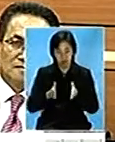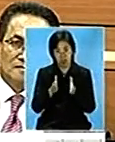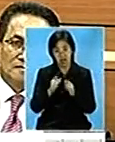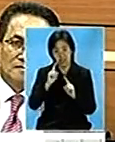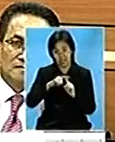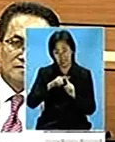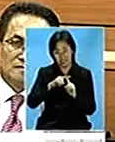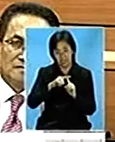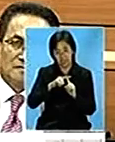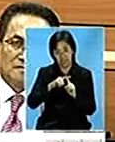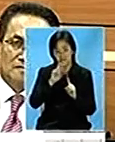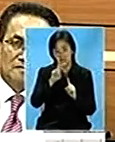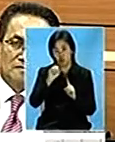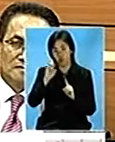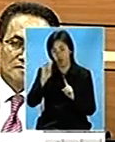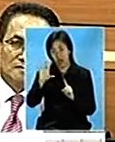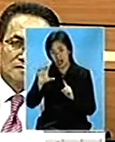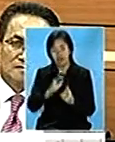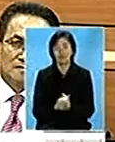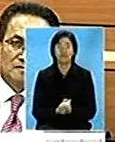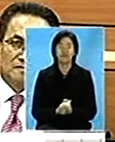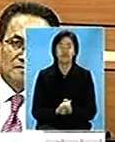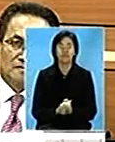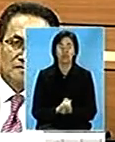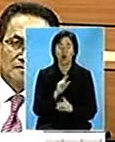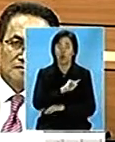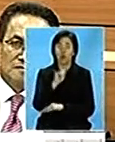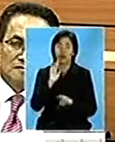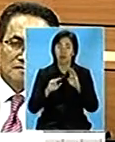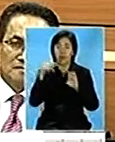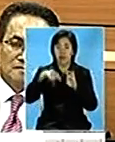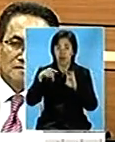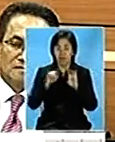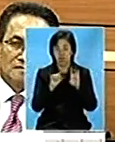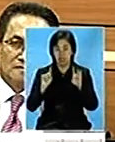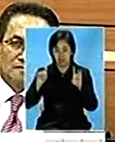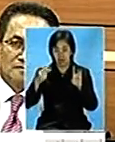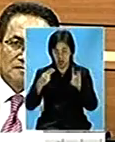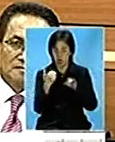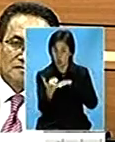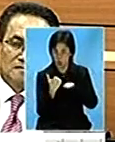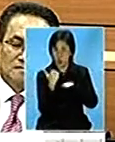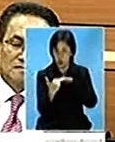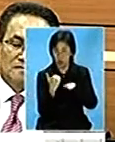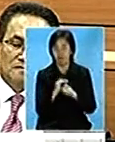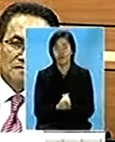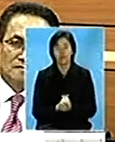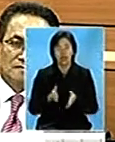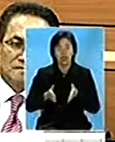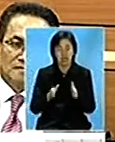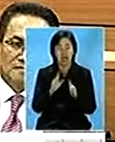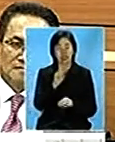ข2085เฉลี่ยวันละ 8,000 คันถึง 10,000 คันและหมายเลขทางหลวงแผ่นดินหมายเล